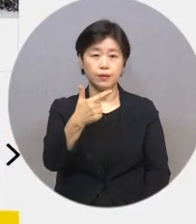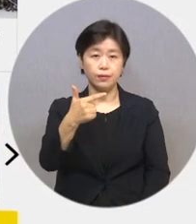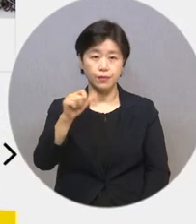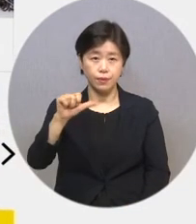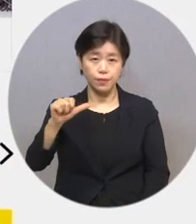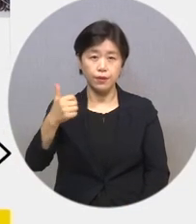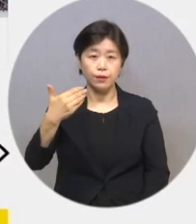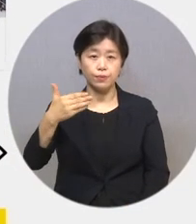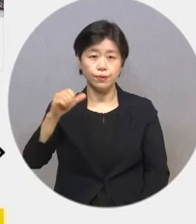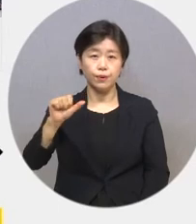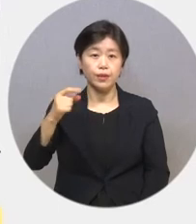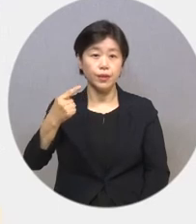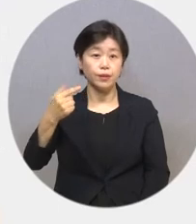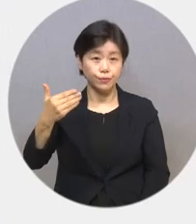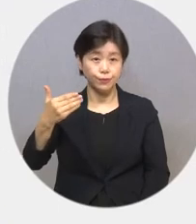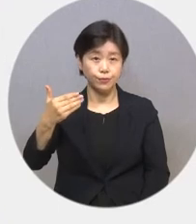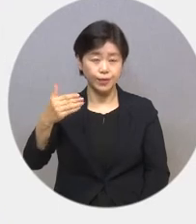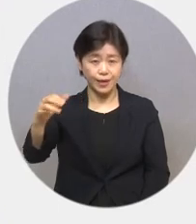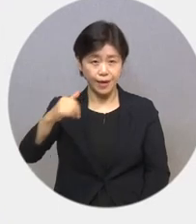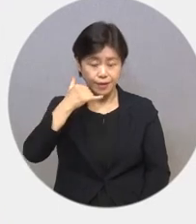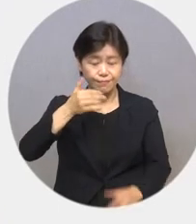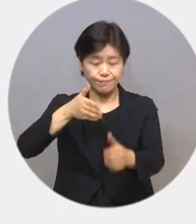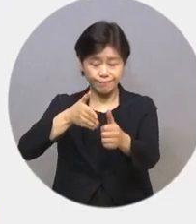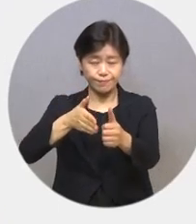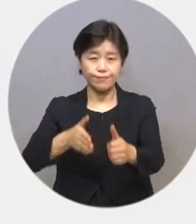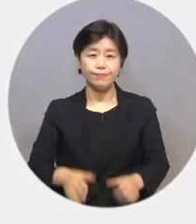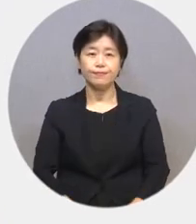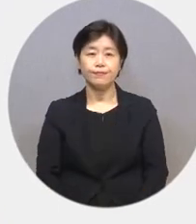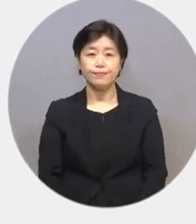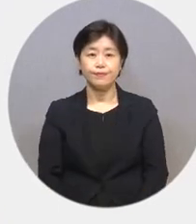02-2655-9519로 많은 제보 바랍니다